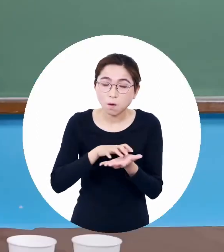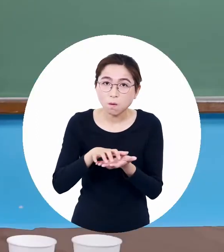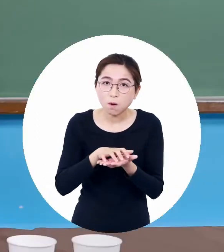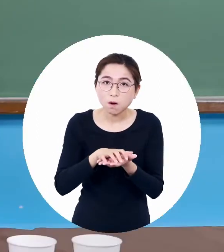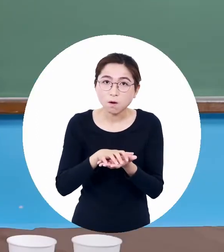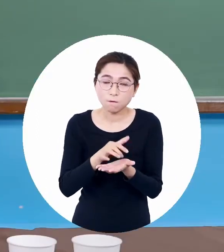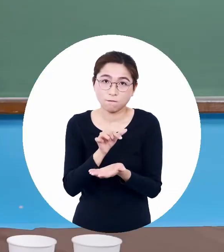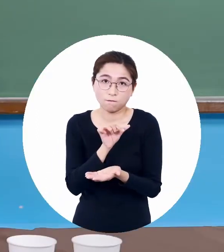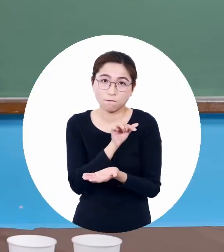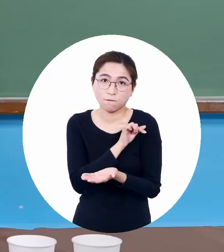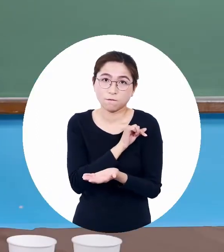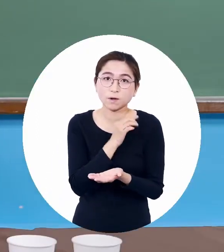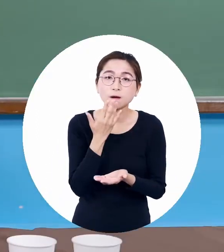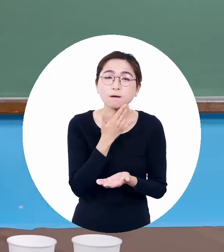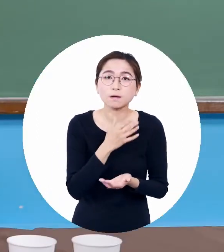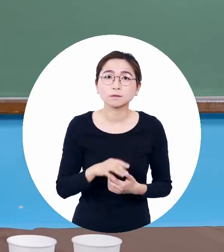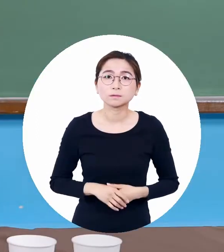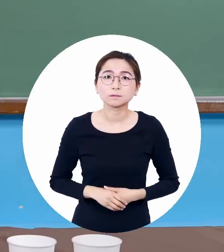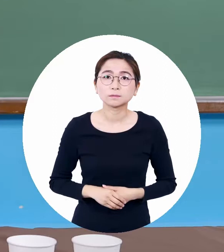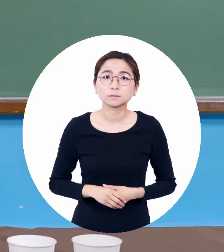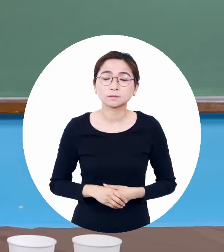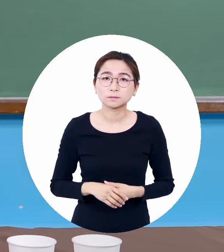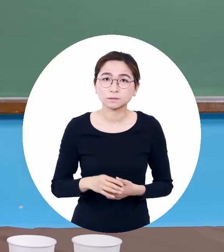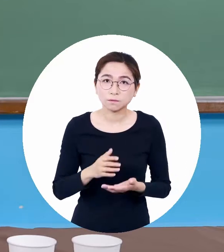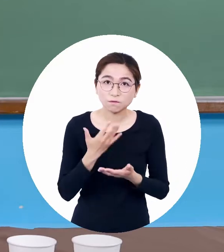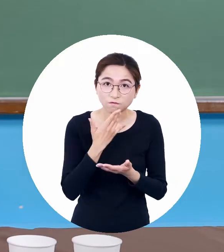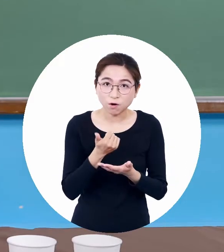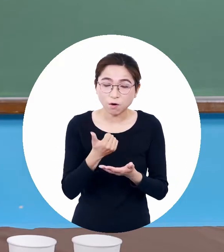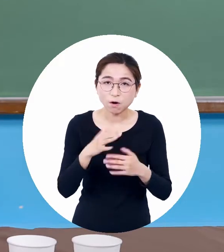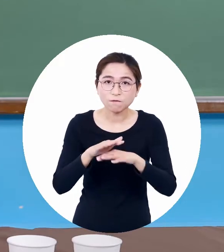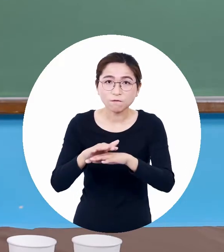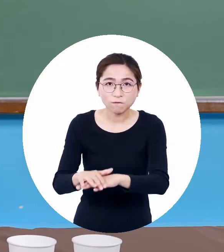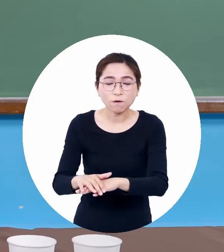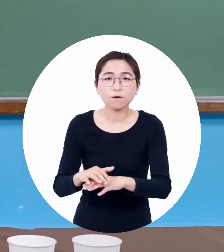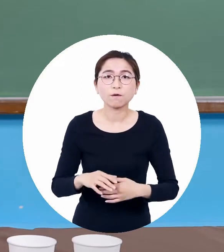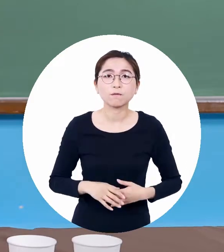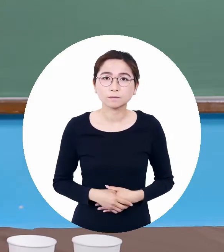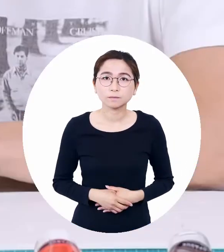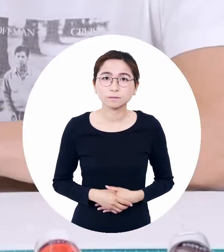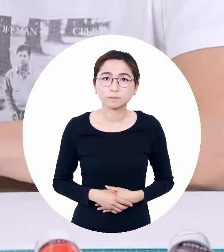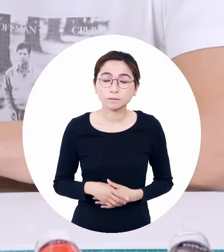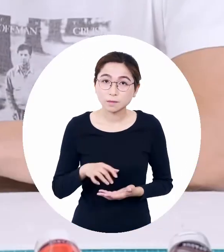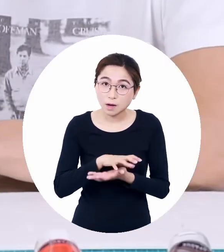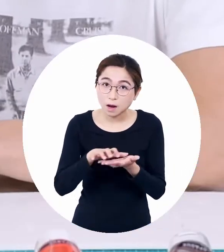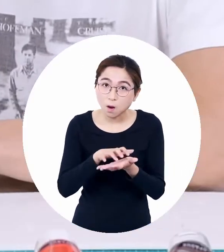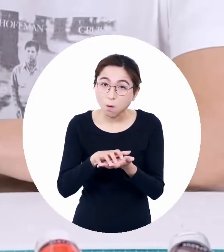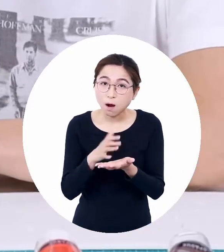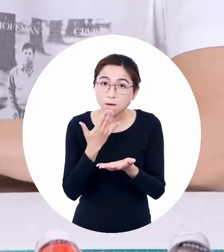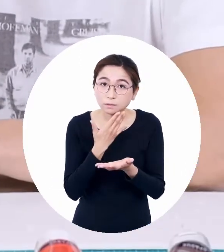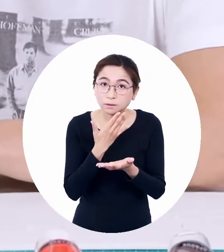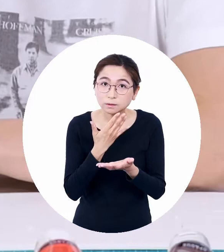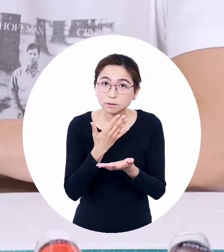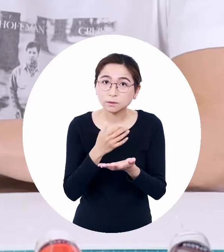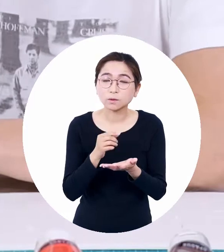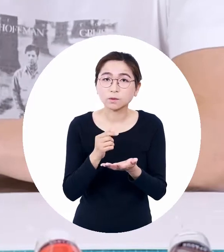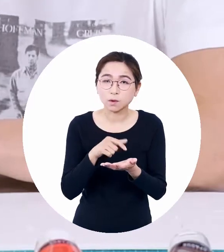咁啊，溝咗嘅叫做灰色啦。咁咪放平佢。如果溝顏色嗰陣時咧，最緊